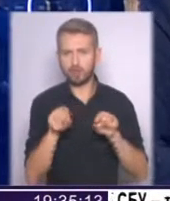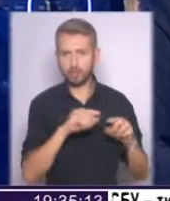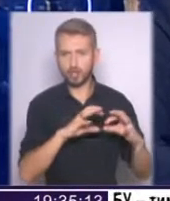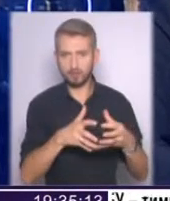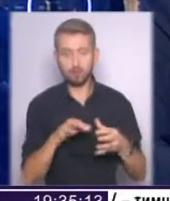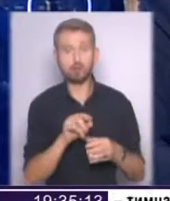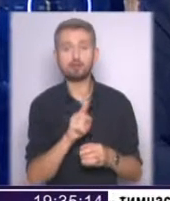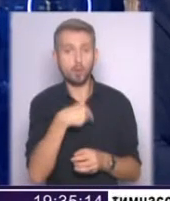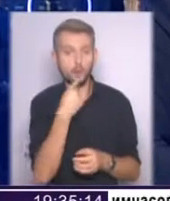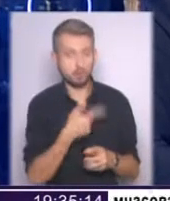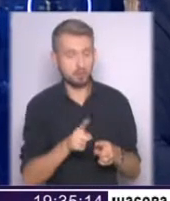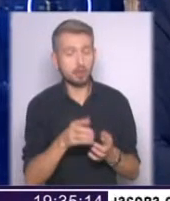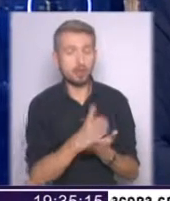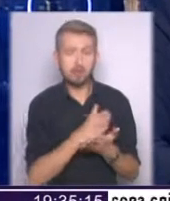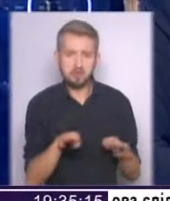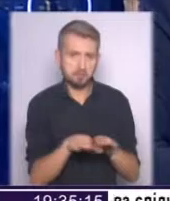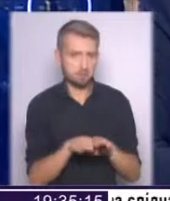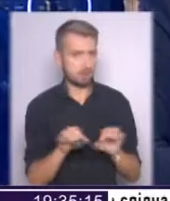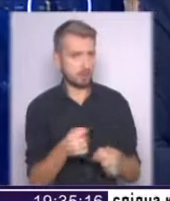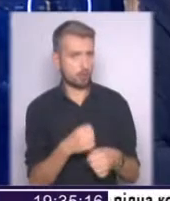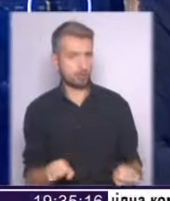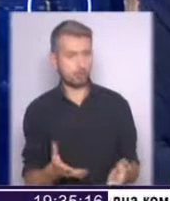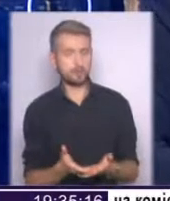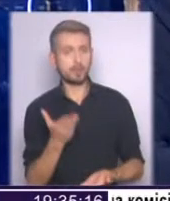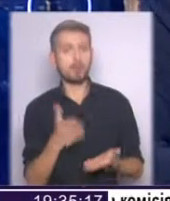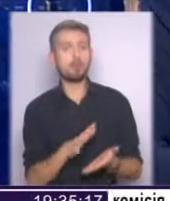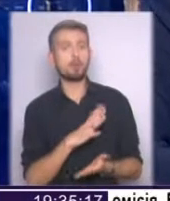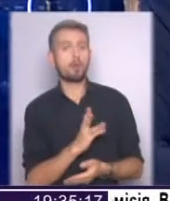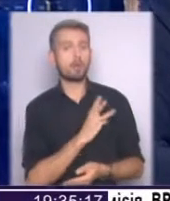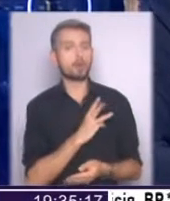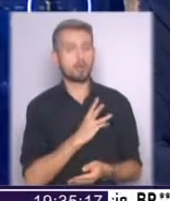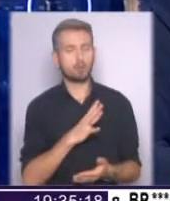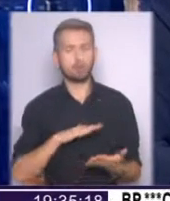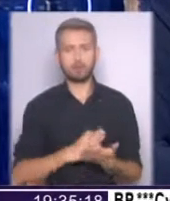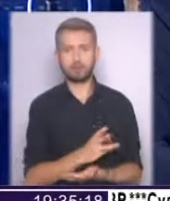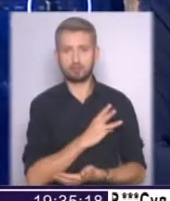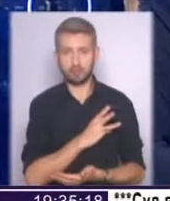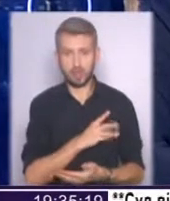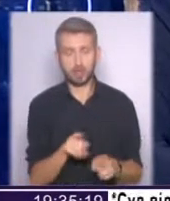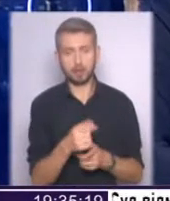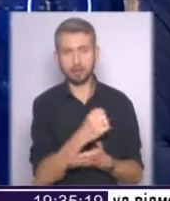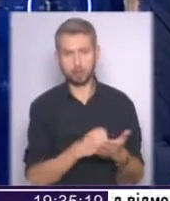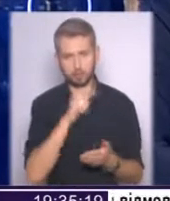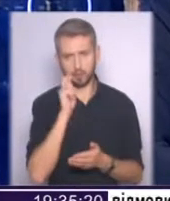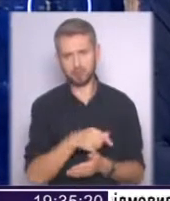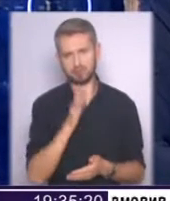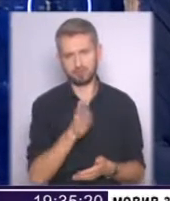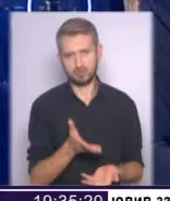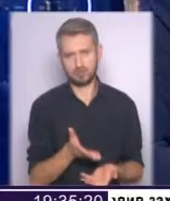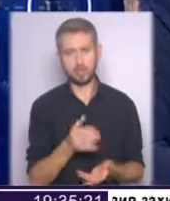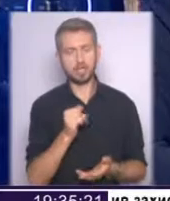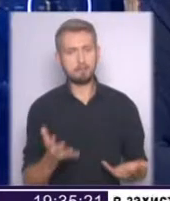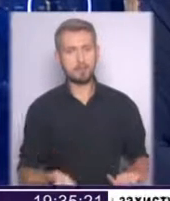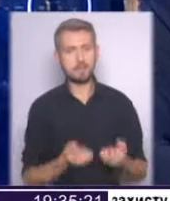що ми говоримо? Це зовсім не можна порівнювати. Тому якби було бажання і була політична воля, така б зброя в Україні дійсно би була. І підтримка